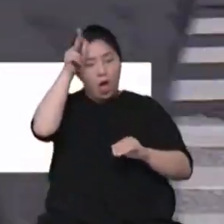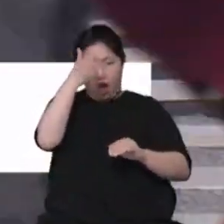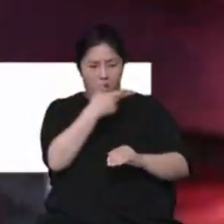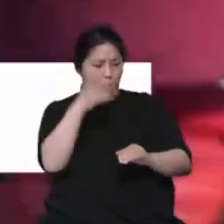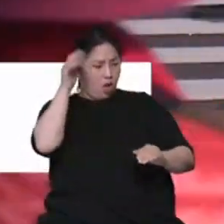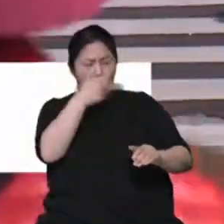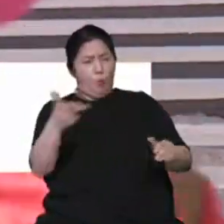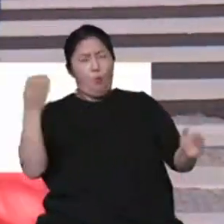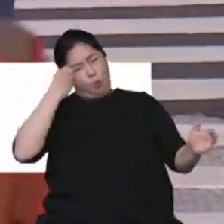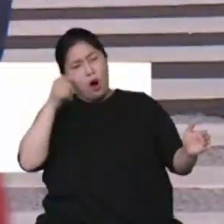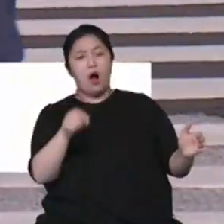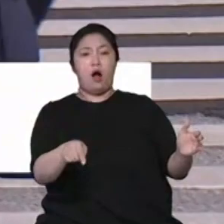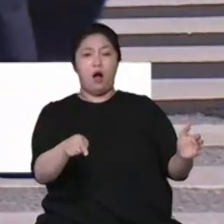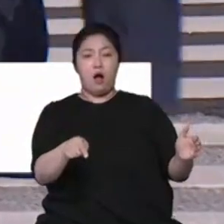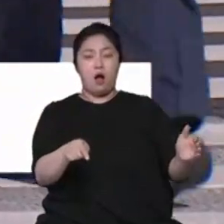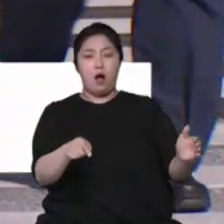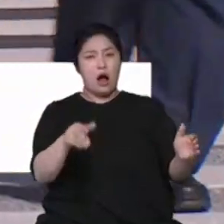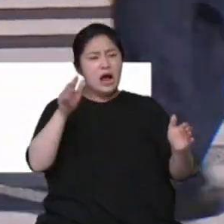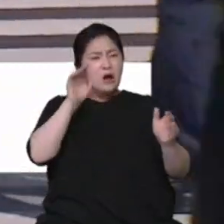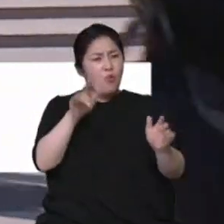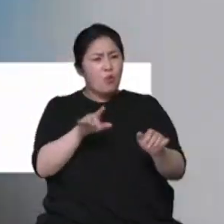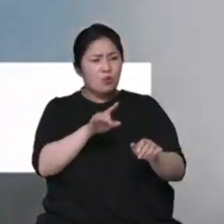너무 컸어요. 사냥터